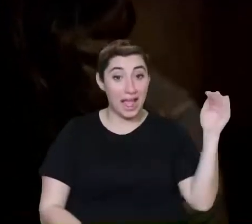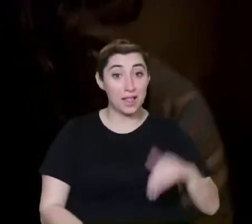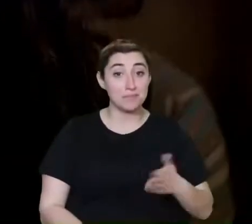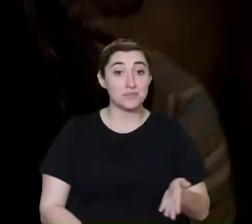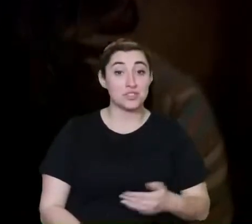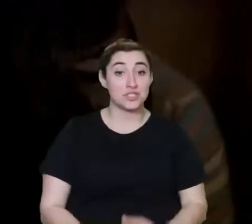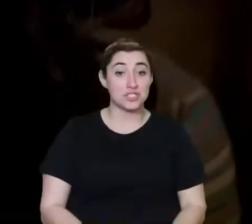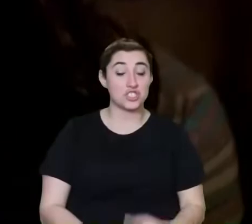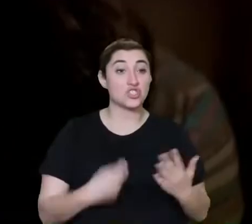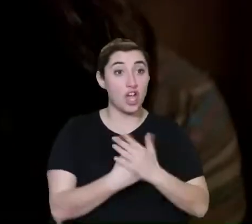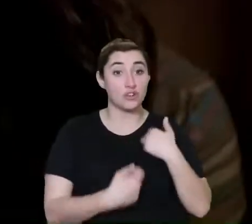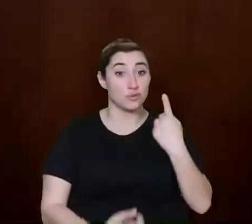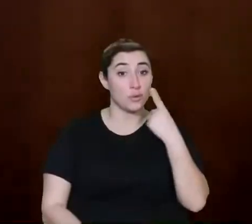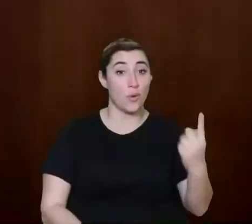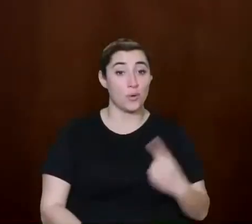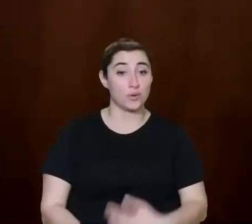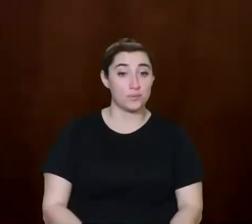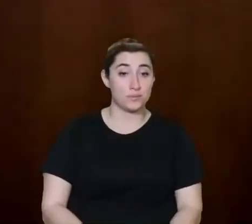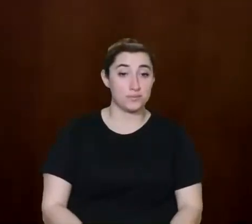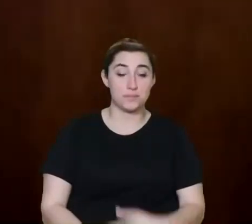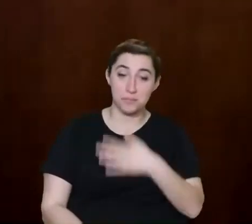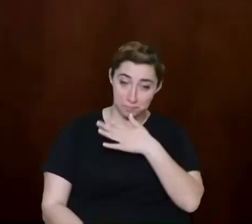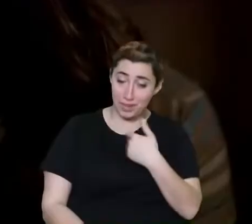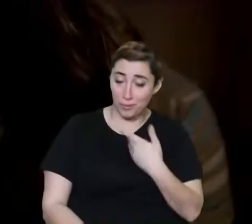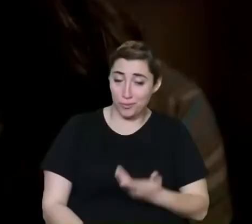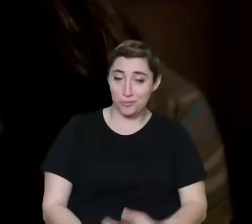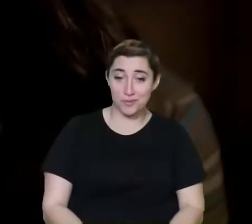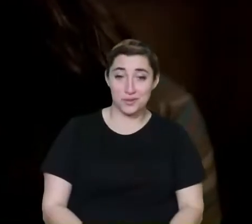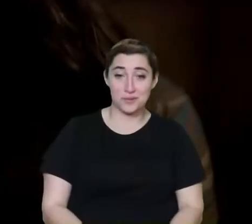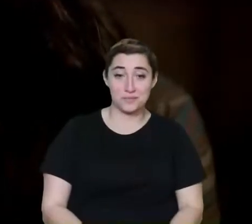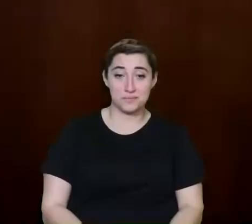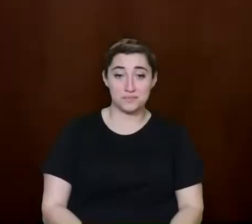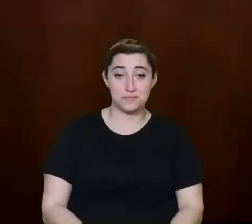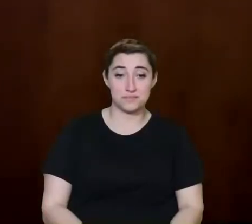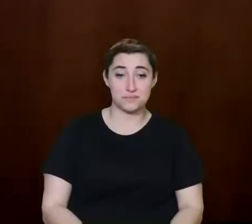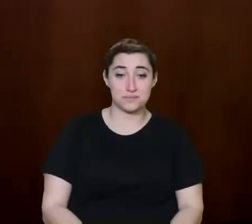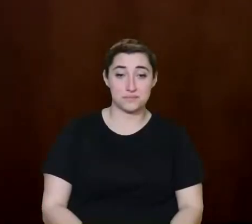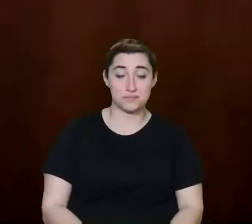dönmüş. Çarşıda gördüm. Bilirim zaten.